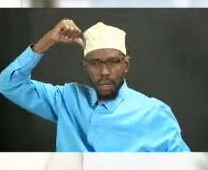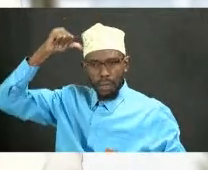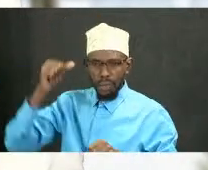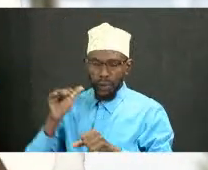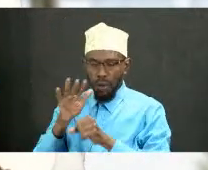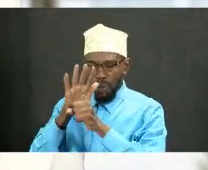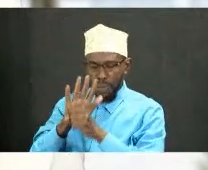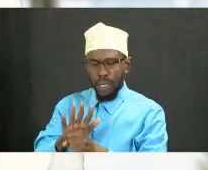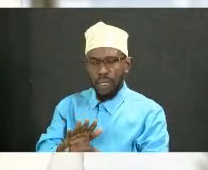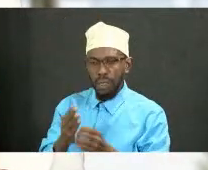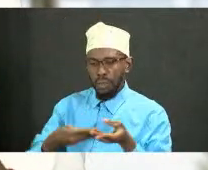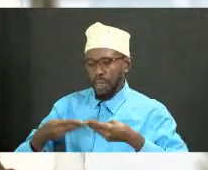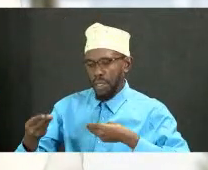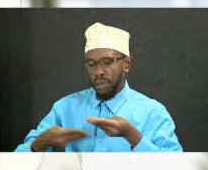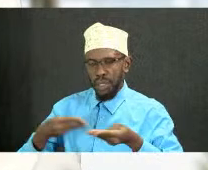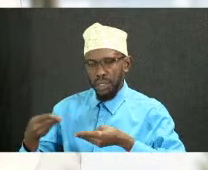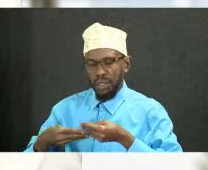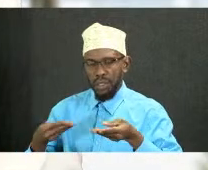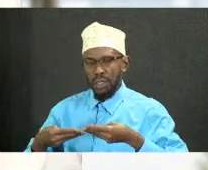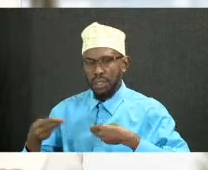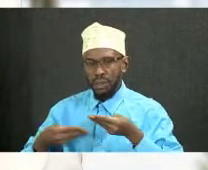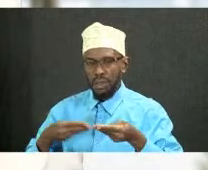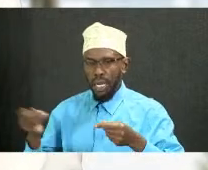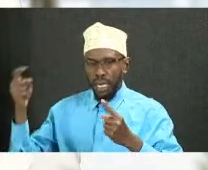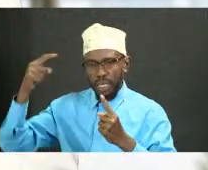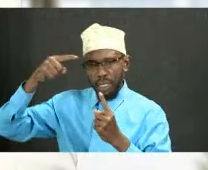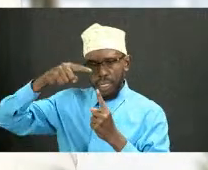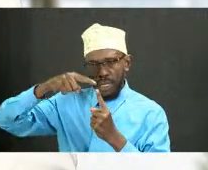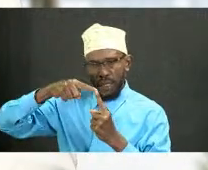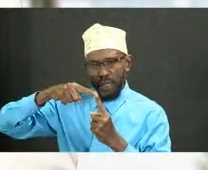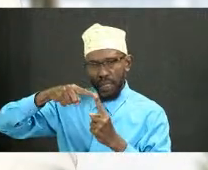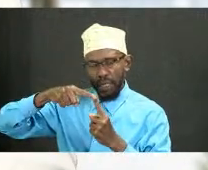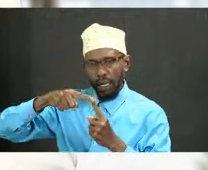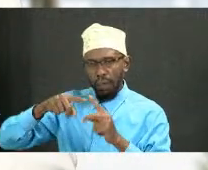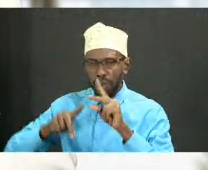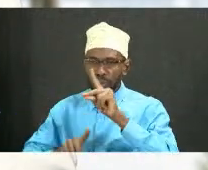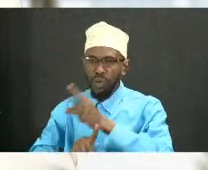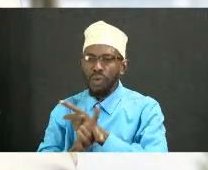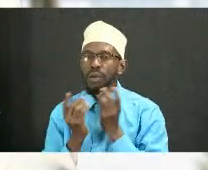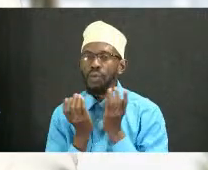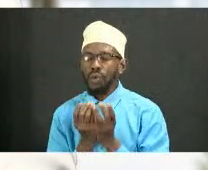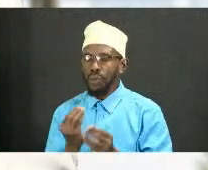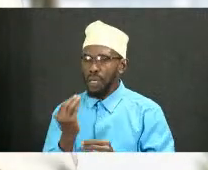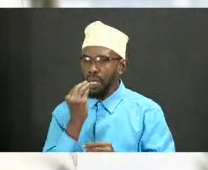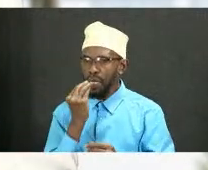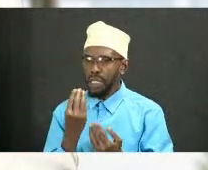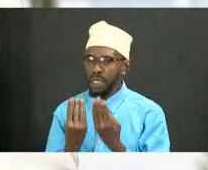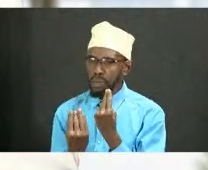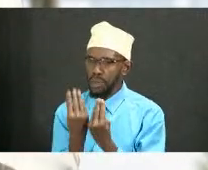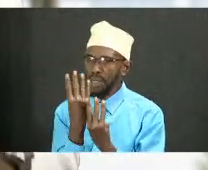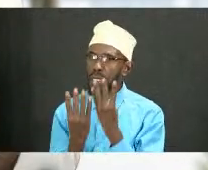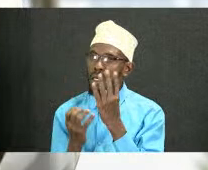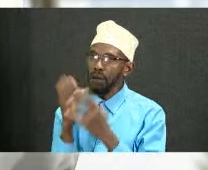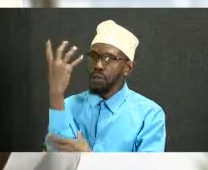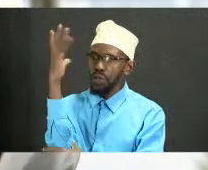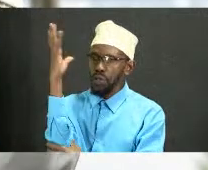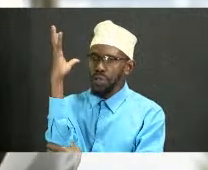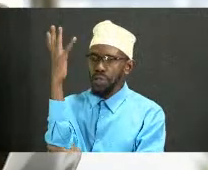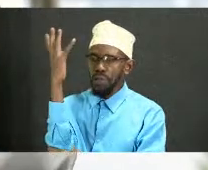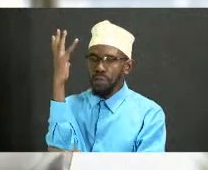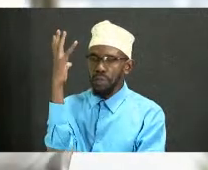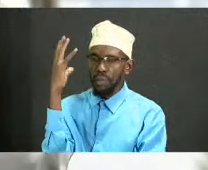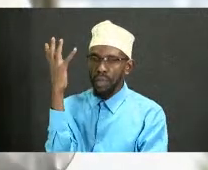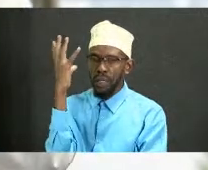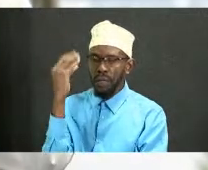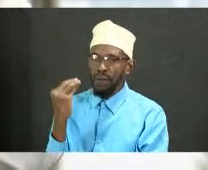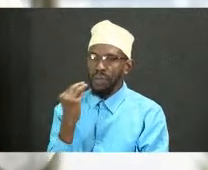wako, hawezi kufanya biashara, hawezi kufanya lolote, mpaka masahaba ridwanullahi alaihim wanasema tukala majani ya miti, na ile majani